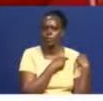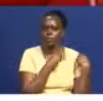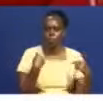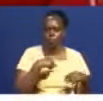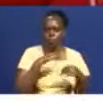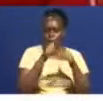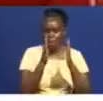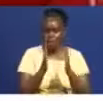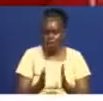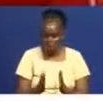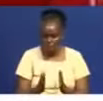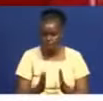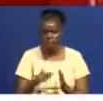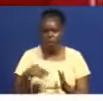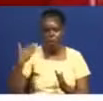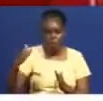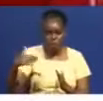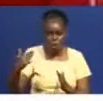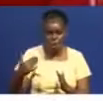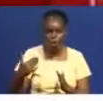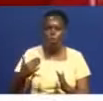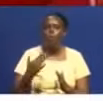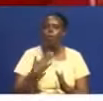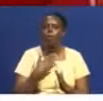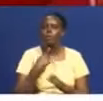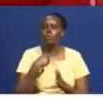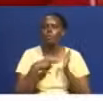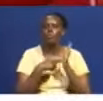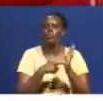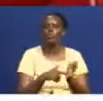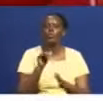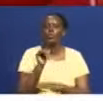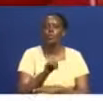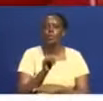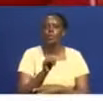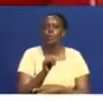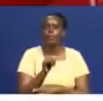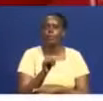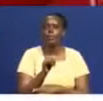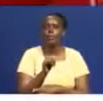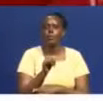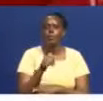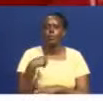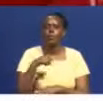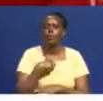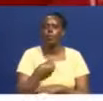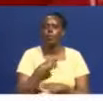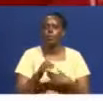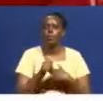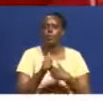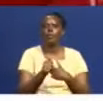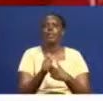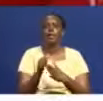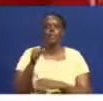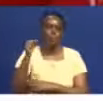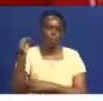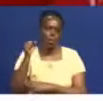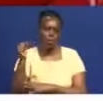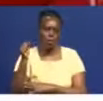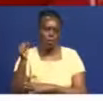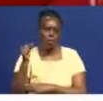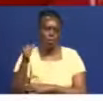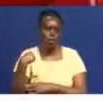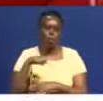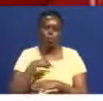kama viongozi kila saa kutaka kuonesha ya kwamba kwa sababu tunautaka ufuasi wa kisiasa